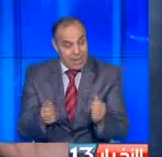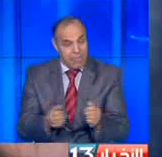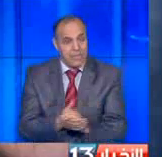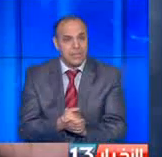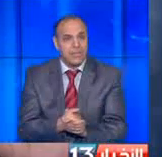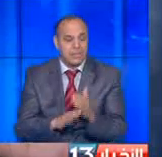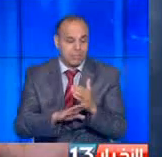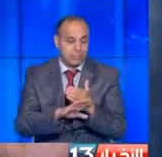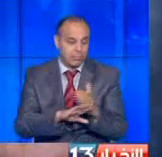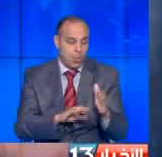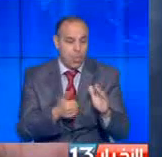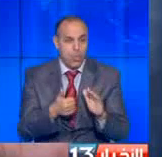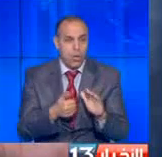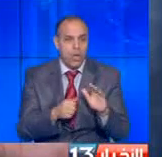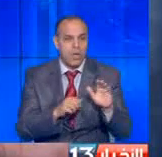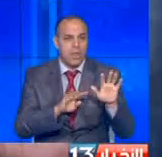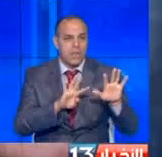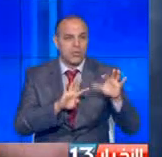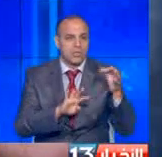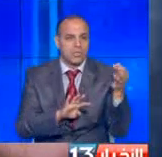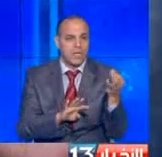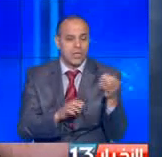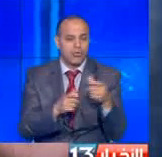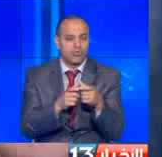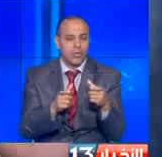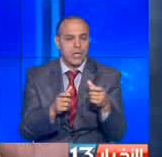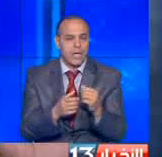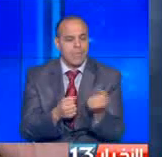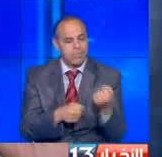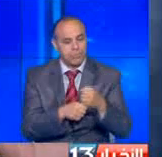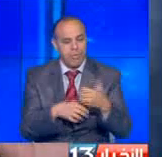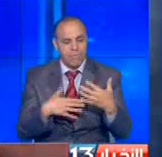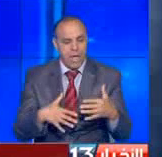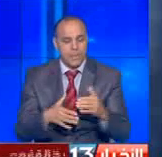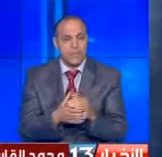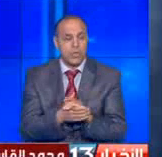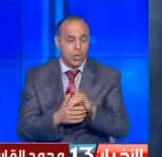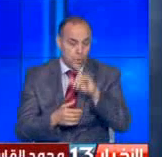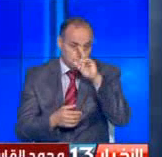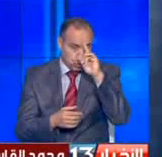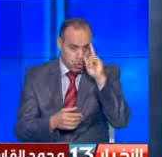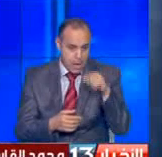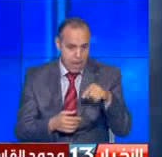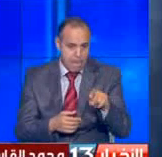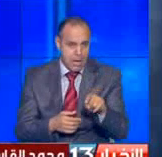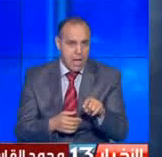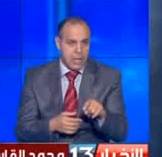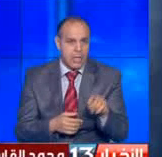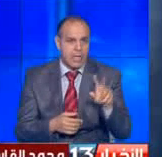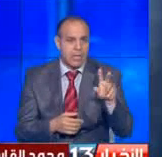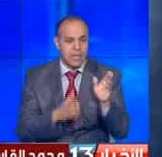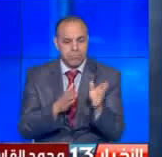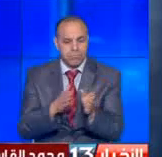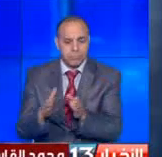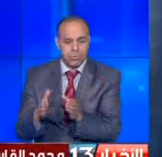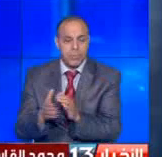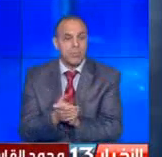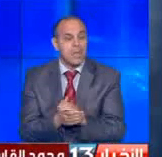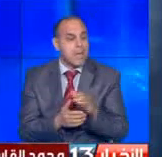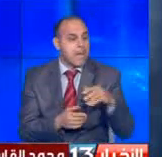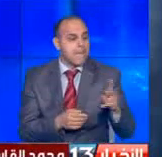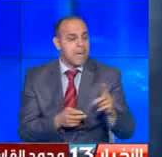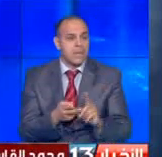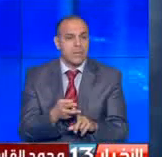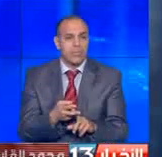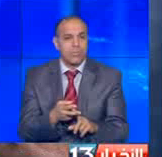الاول ثم اه اثنين وتسعين اه مؤسسات معهم وان شاء الله في اللهم فيهم ثلاثه اختصاصات وبالنسبه لل